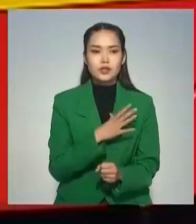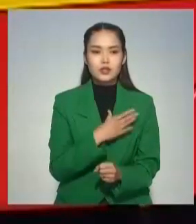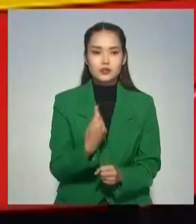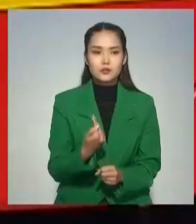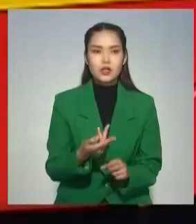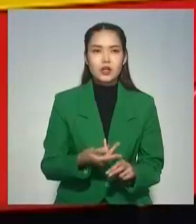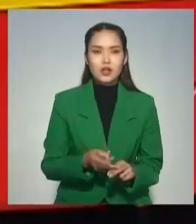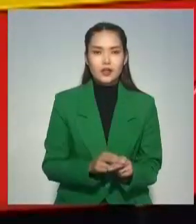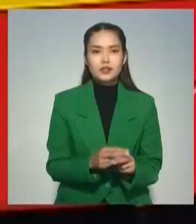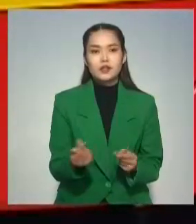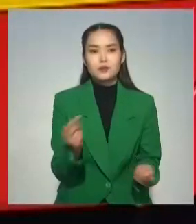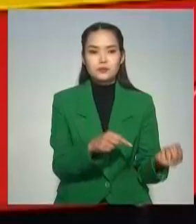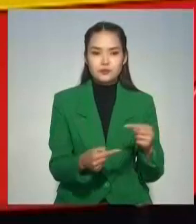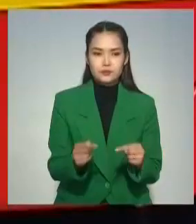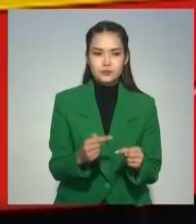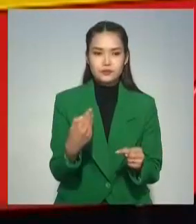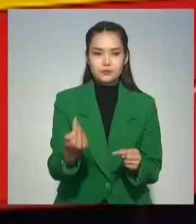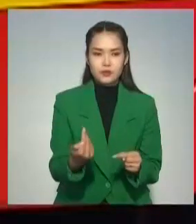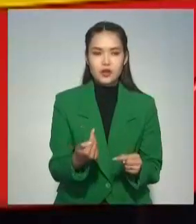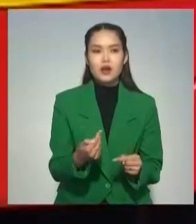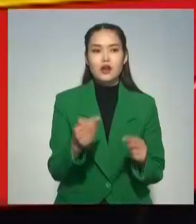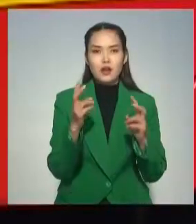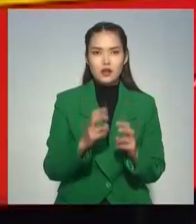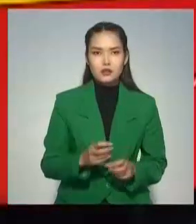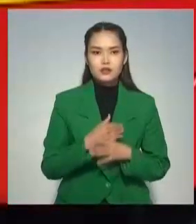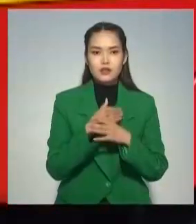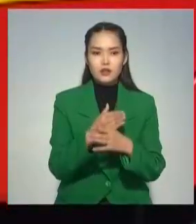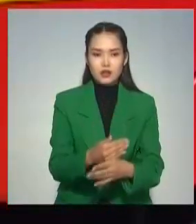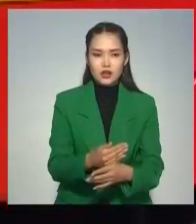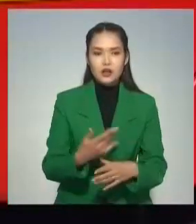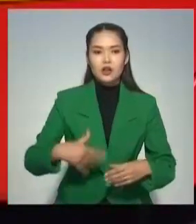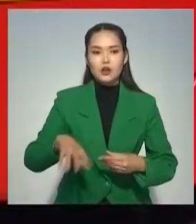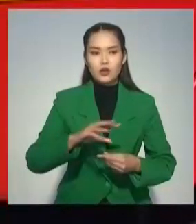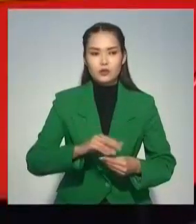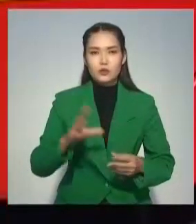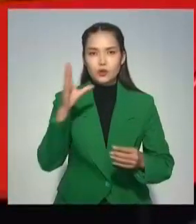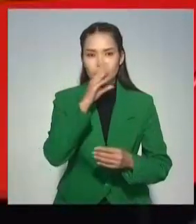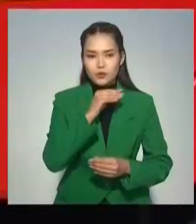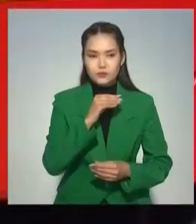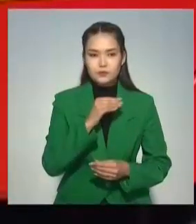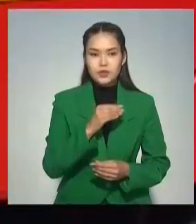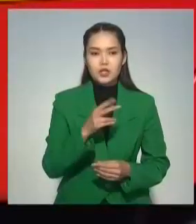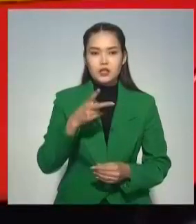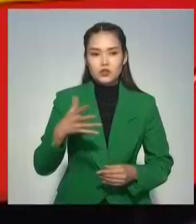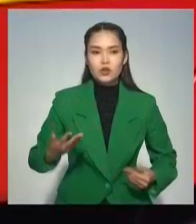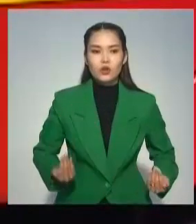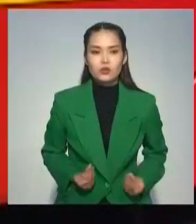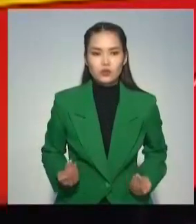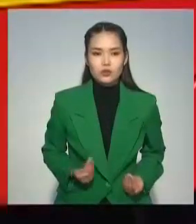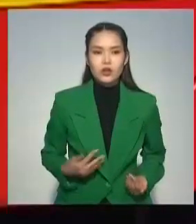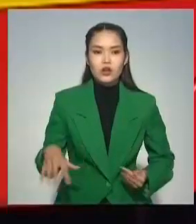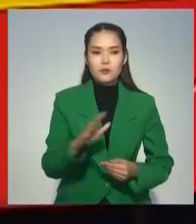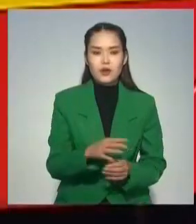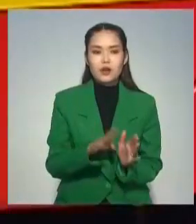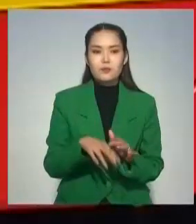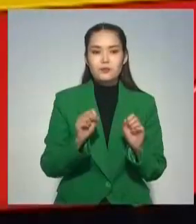сағат 10:21-де ақшалуында. Сағат 10:34-те жойылды. Құрбандар мен зардап